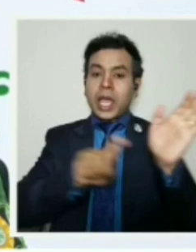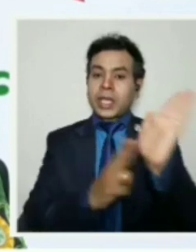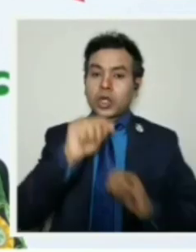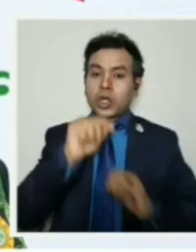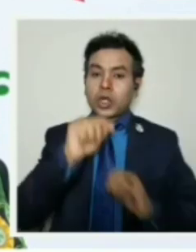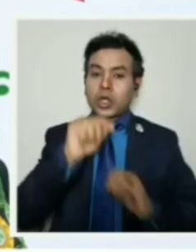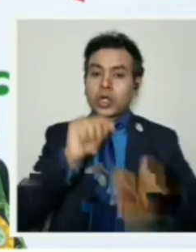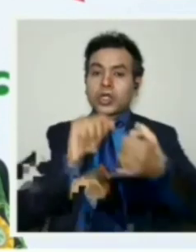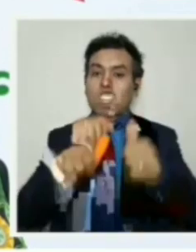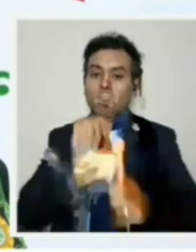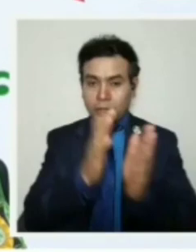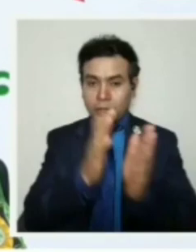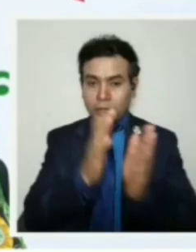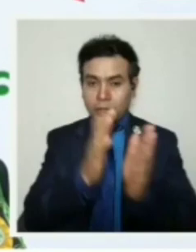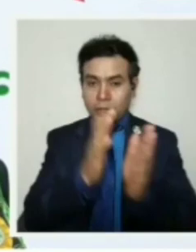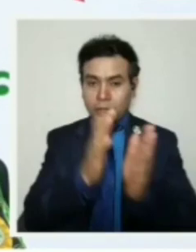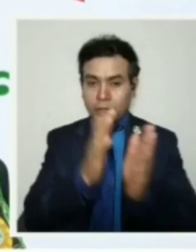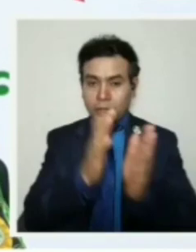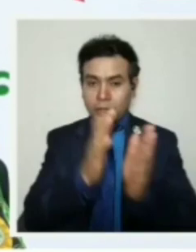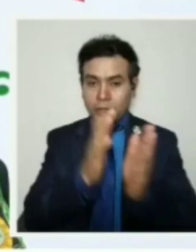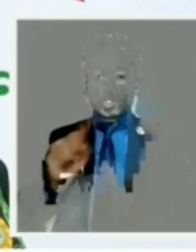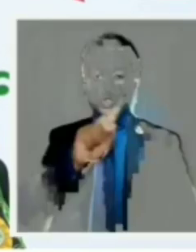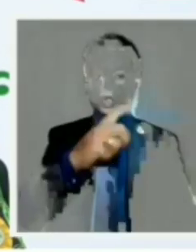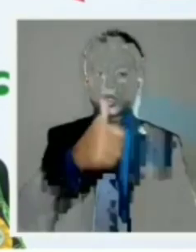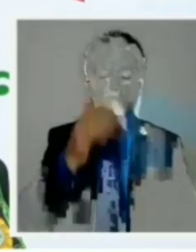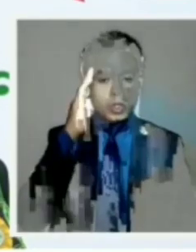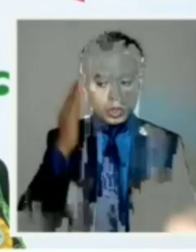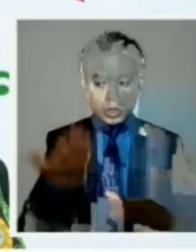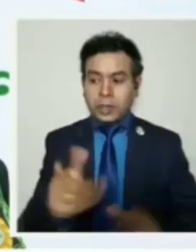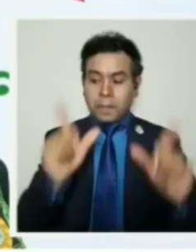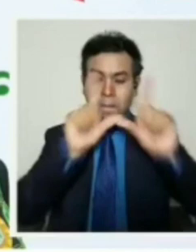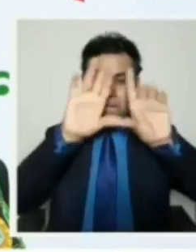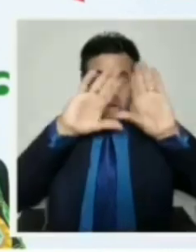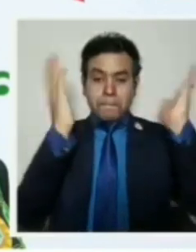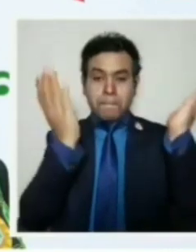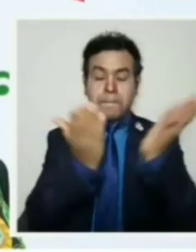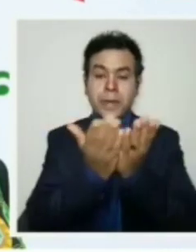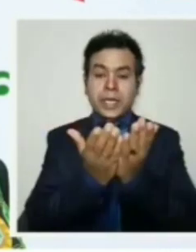3,36,577 জন। 24 ঘন্টায় মৃত্যুবরণ করেছেন 374 জন, এ পর্যন্ত